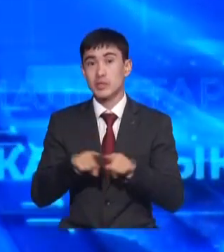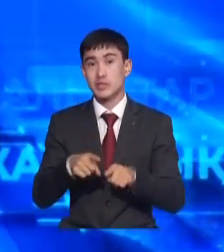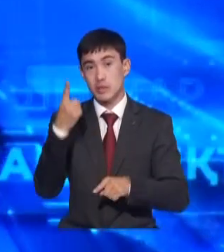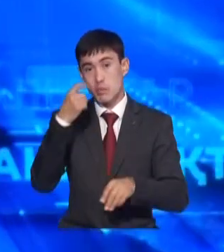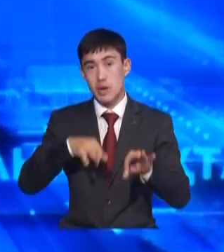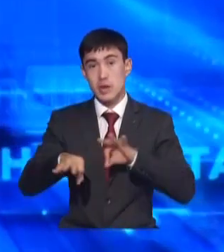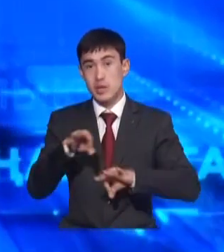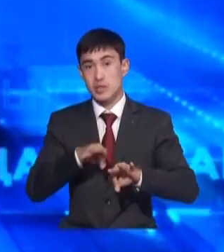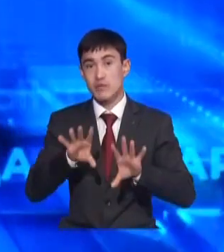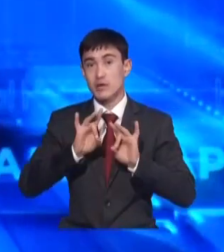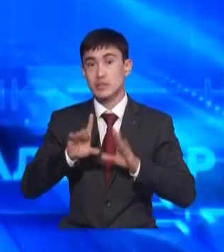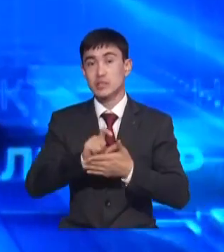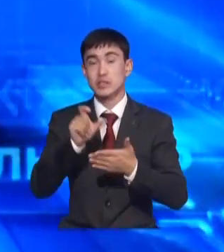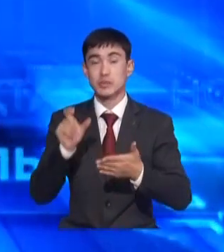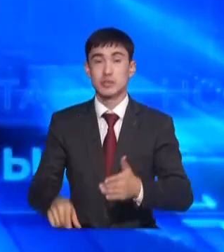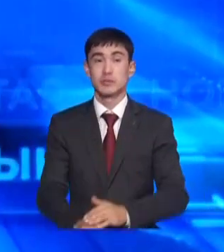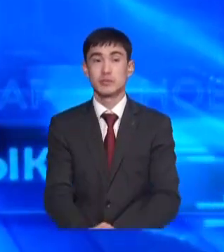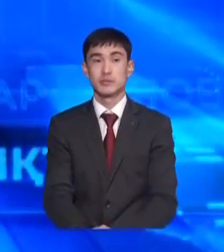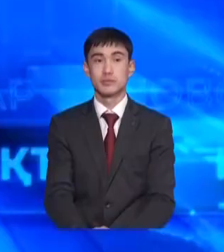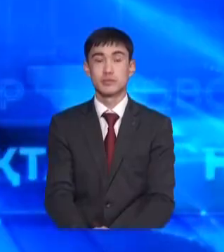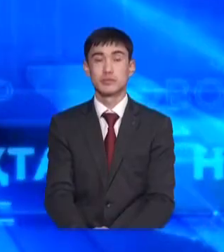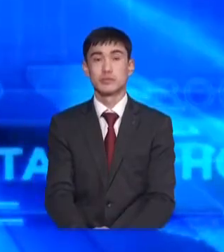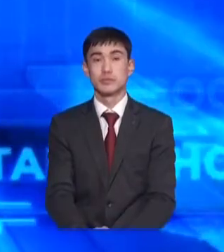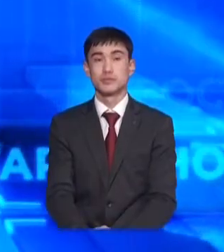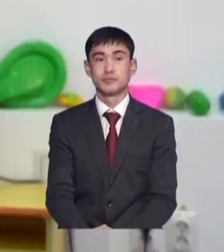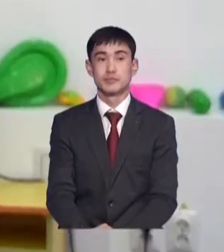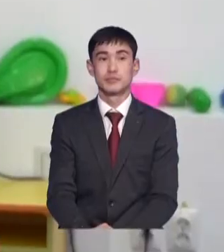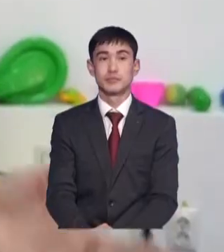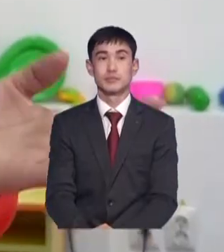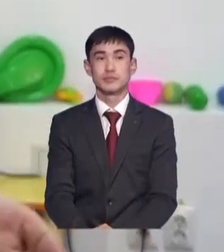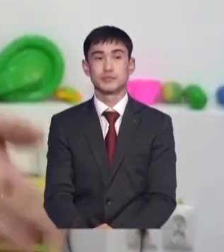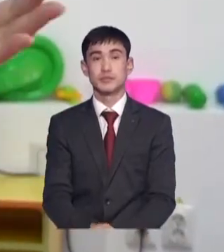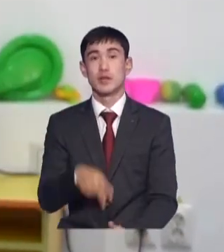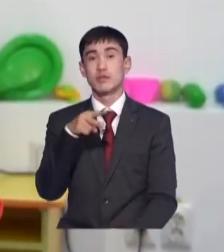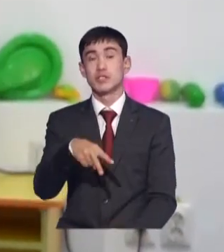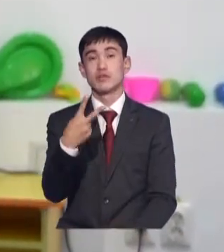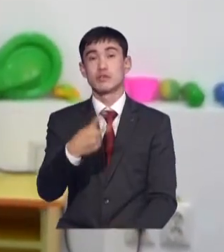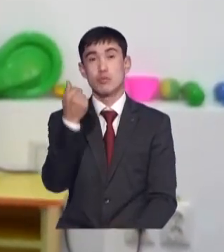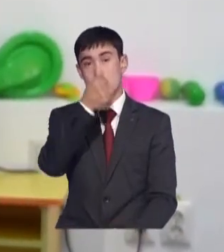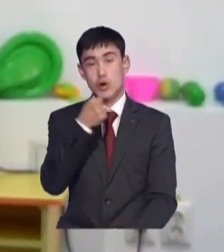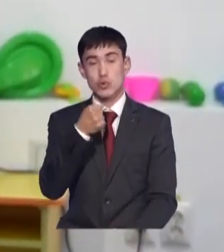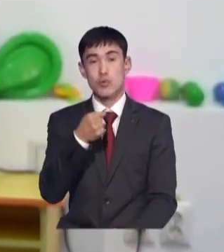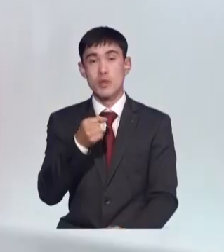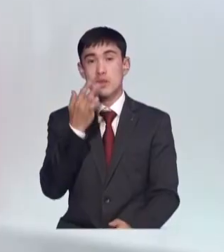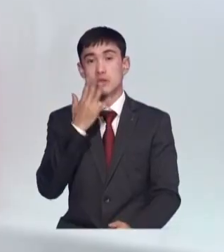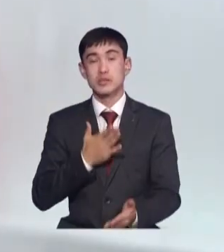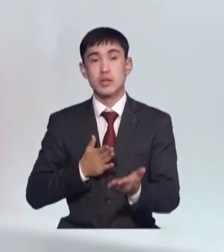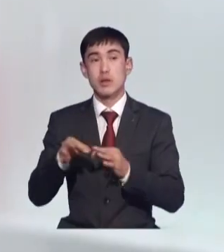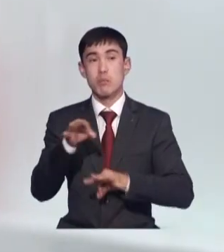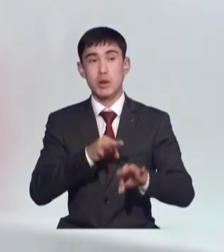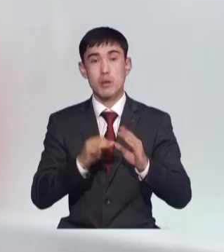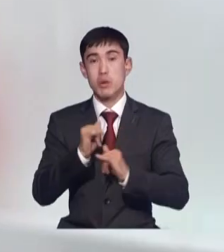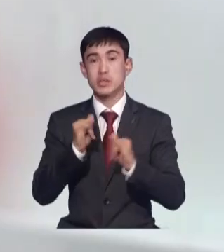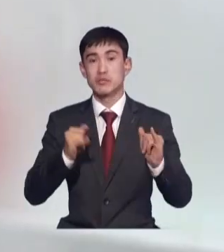об одном из данных проектов расскажет наш корреспондент. В 2022 году в рамках национального проекта